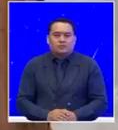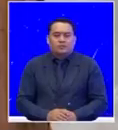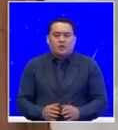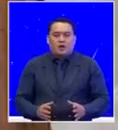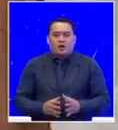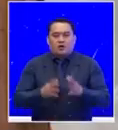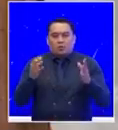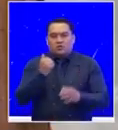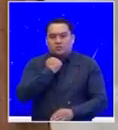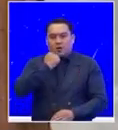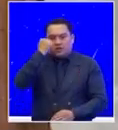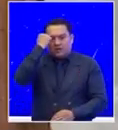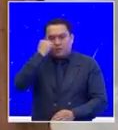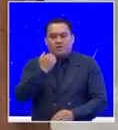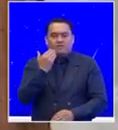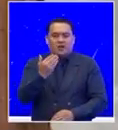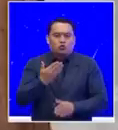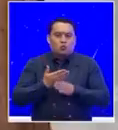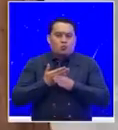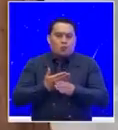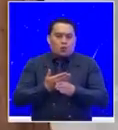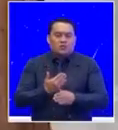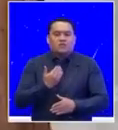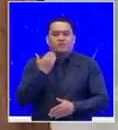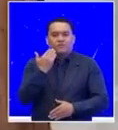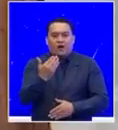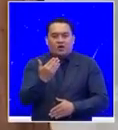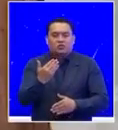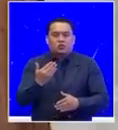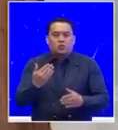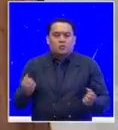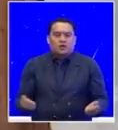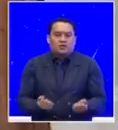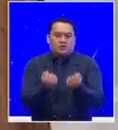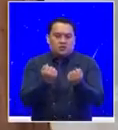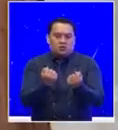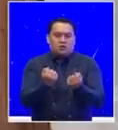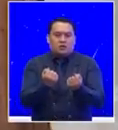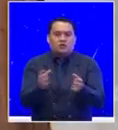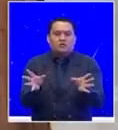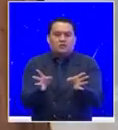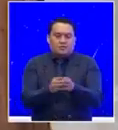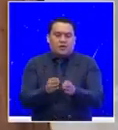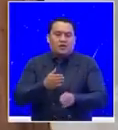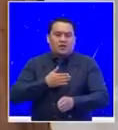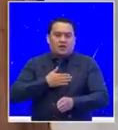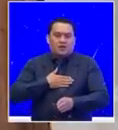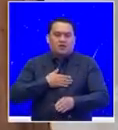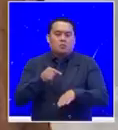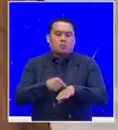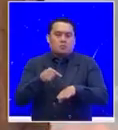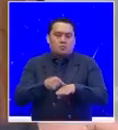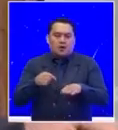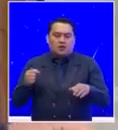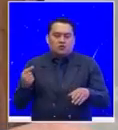Огромное вам спасибо. Спасибо за вашу помощь, за вашу отзывчивость, за то, что вы рядом с нами. В этот сложный период для страны